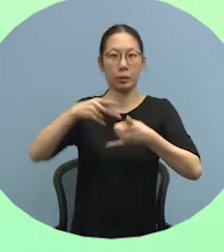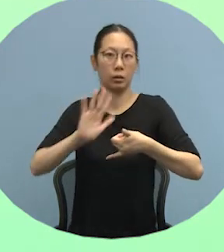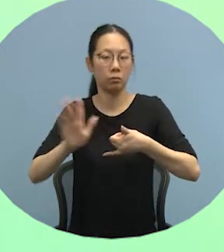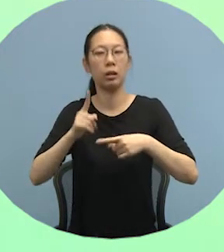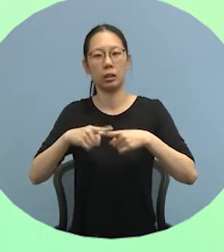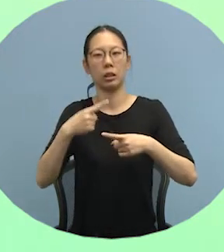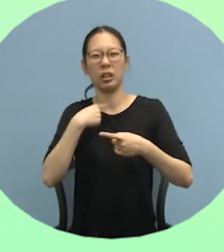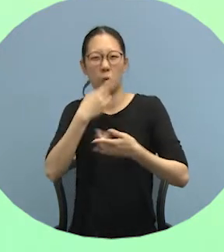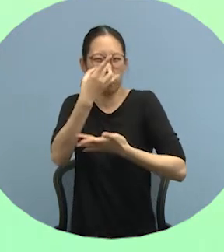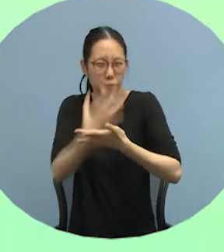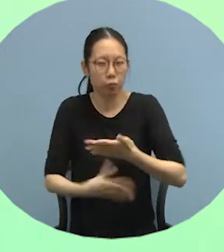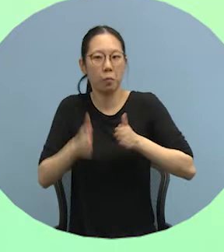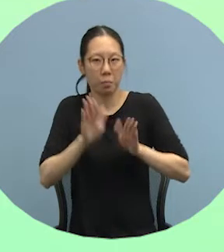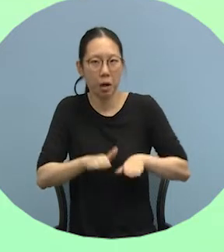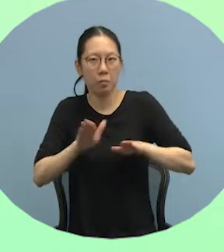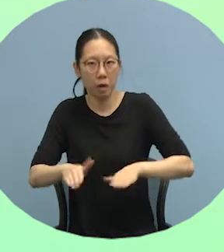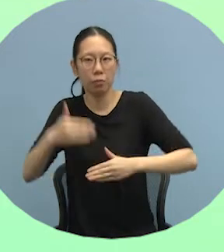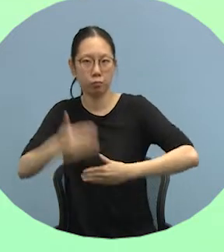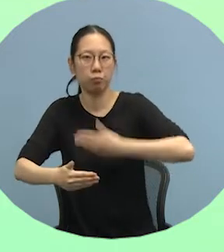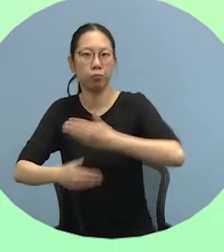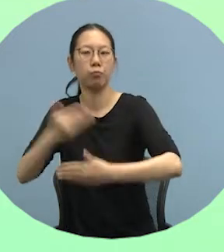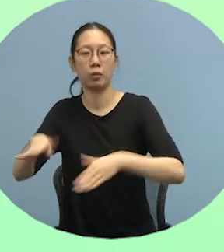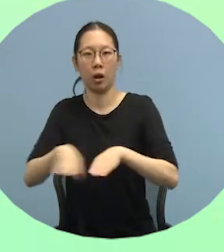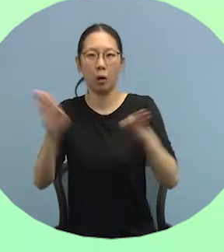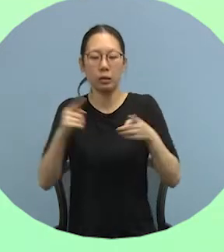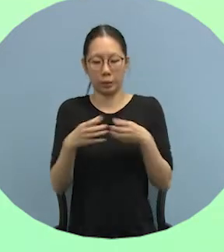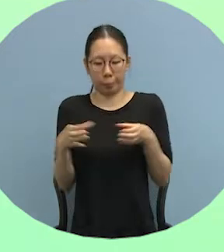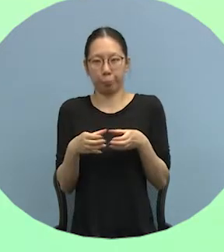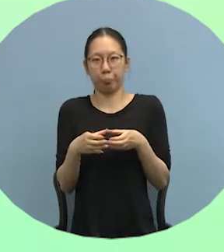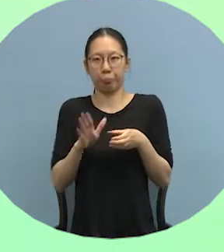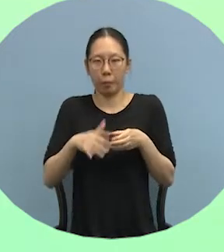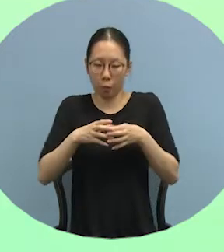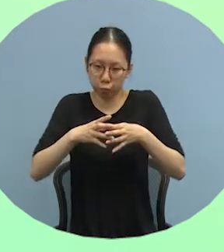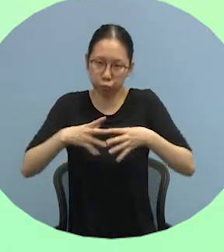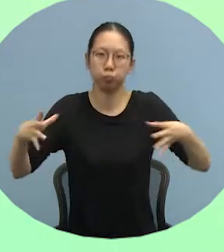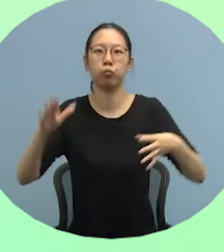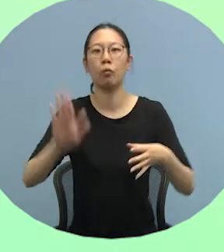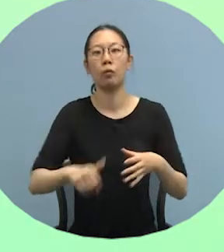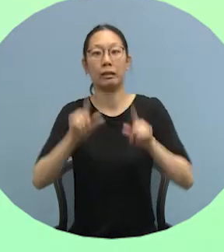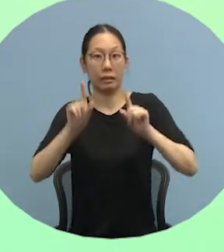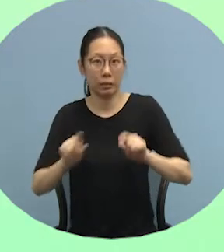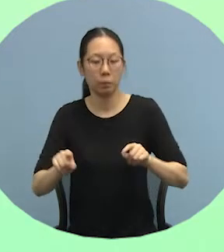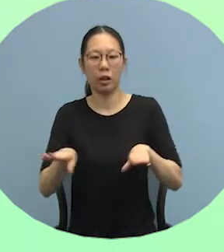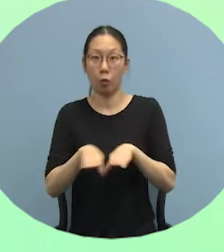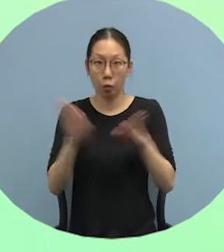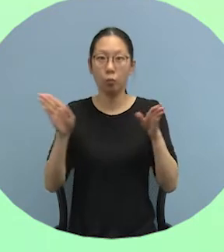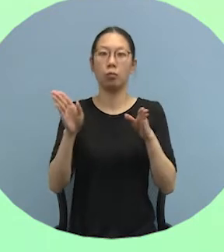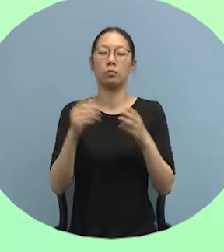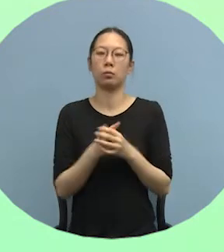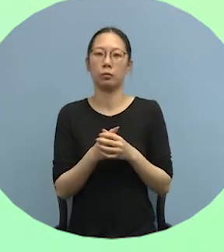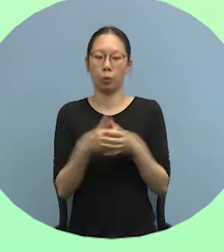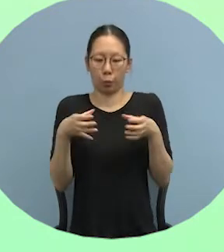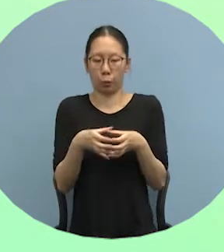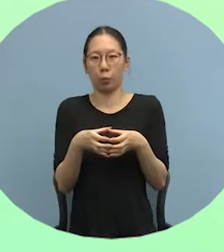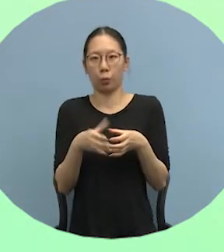個有序，是由小到大的通關的情況。換句話說呢，規模在